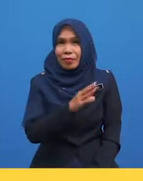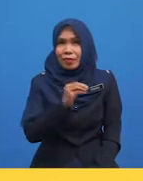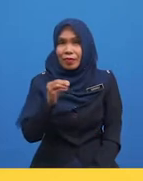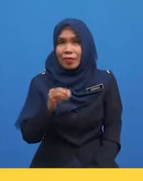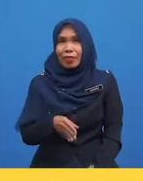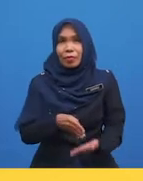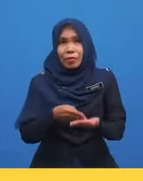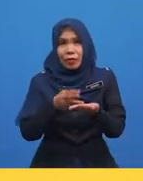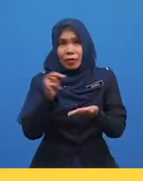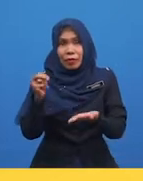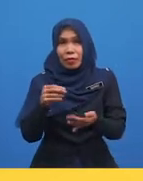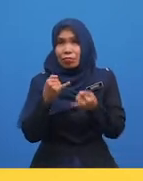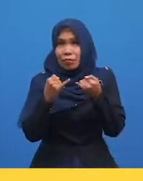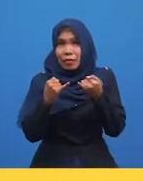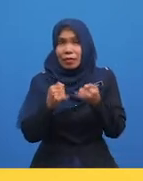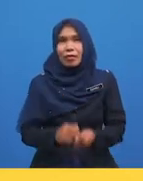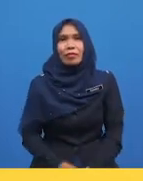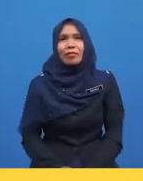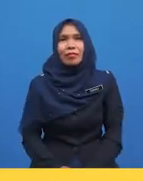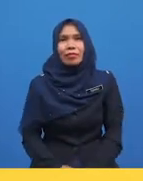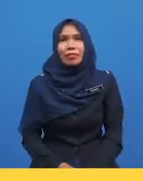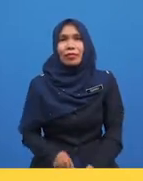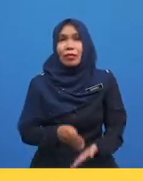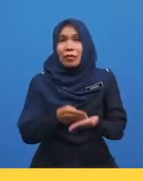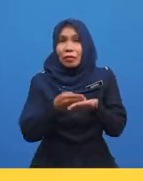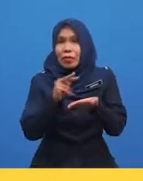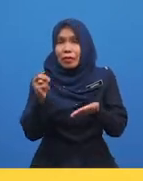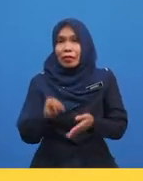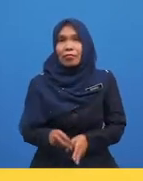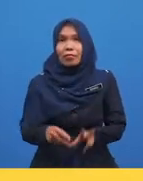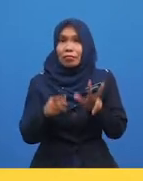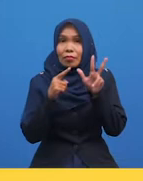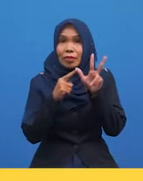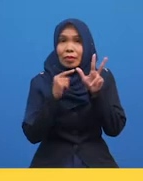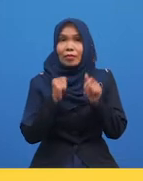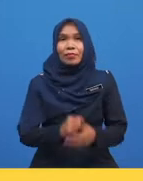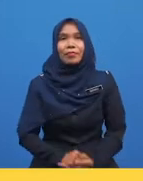Dan bahagian yang terakhir, bahagian yang ketiga.